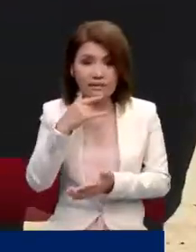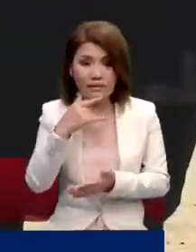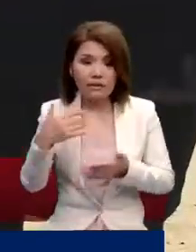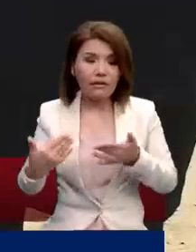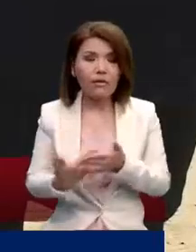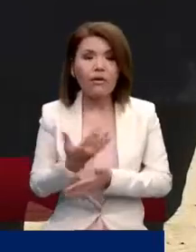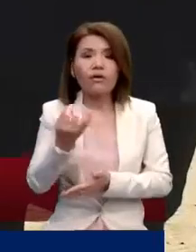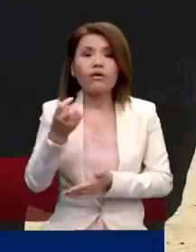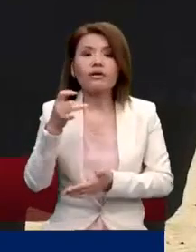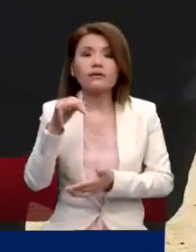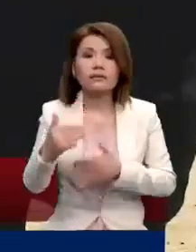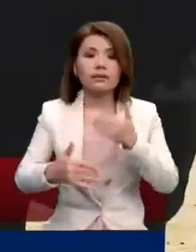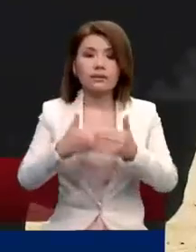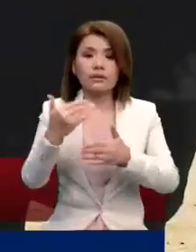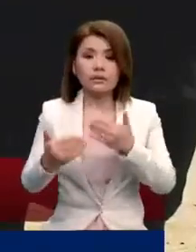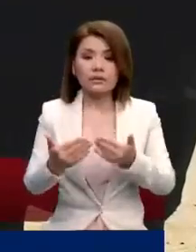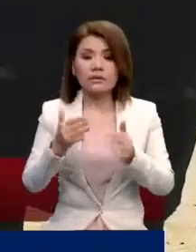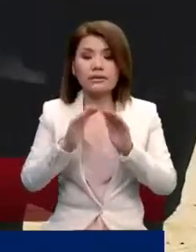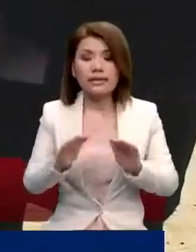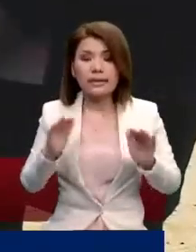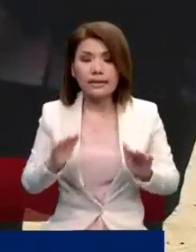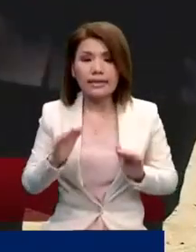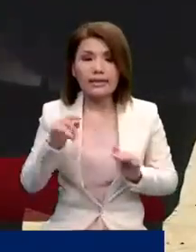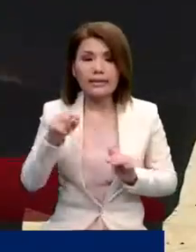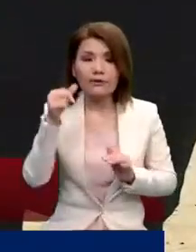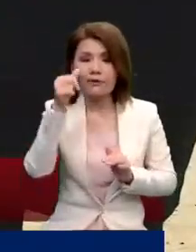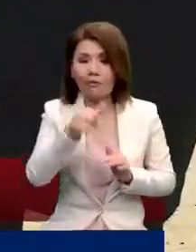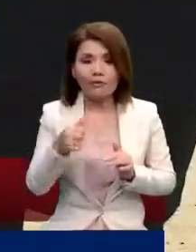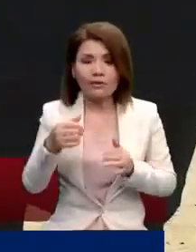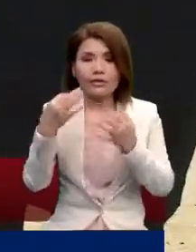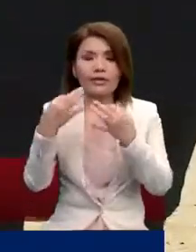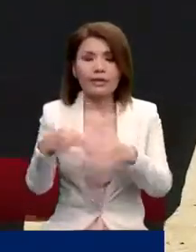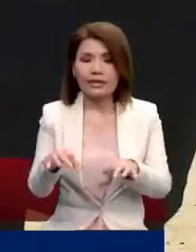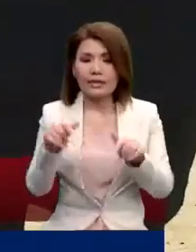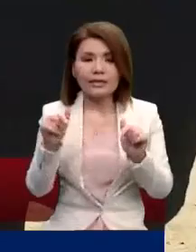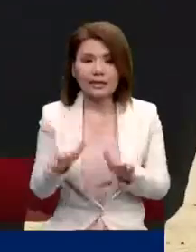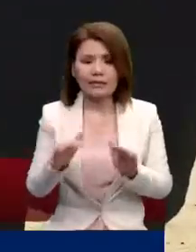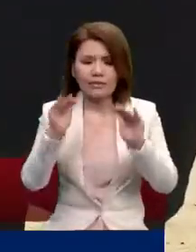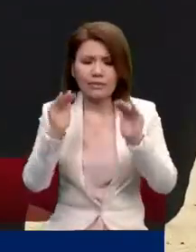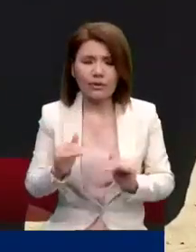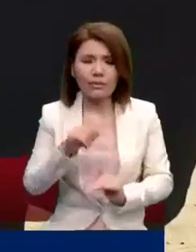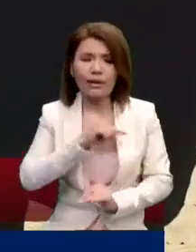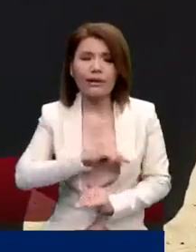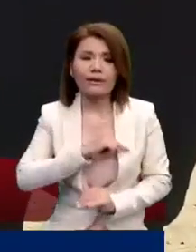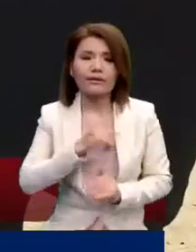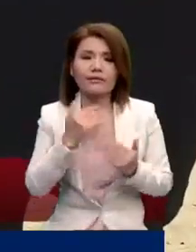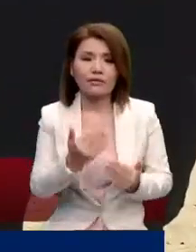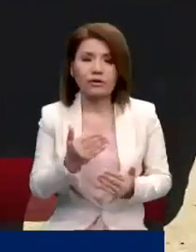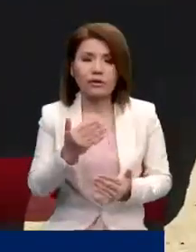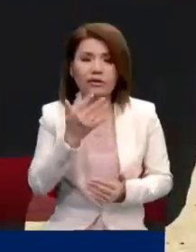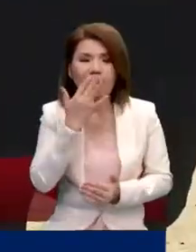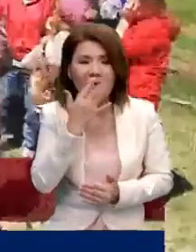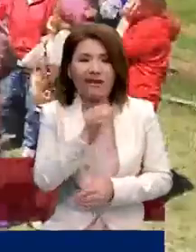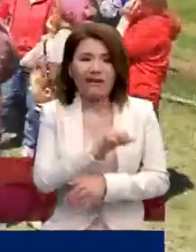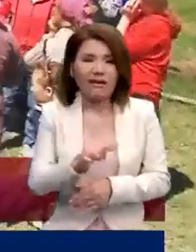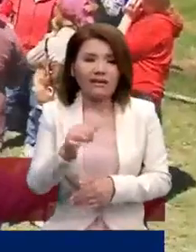жаңа рухани жаңғырып жатқанда балалар жылында мынадайға жол беру деген өте төмен қасиет. Шетел